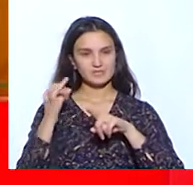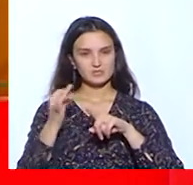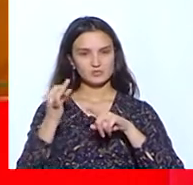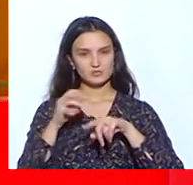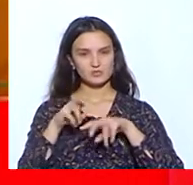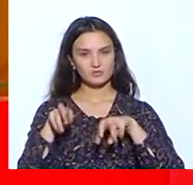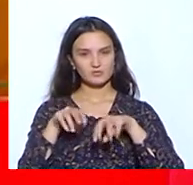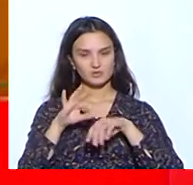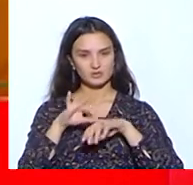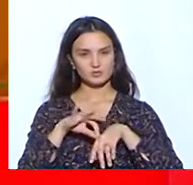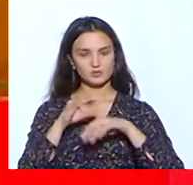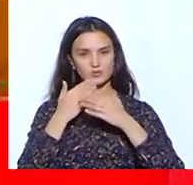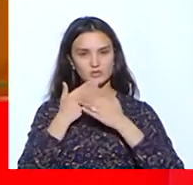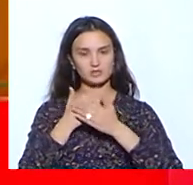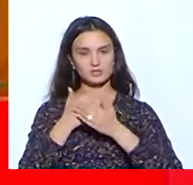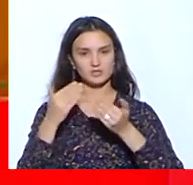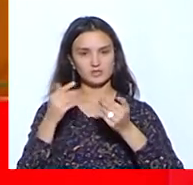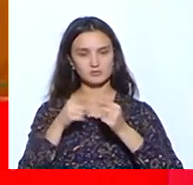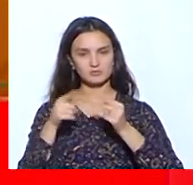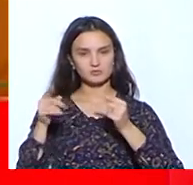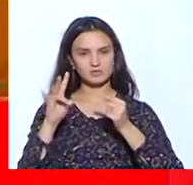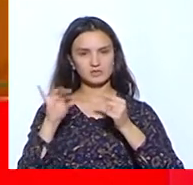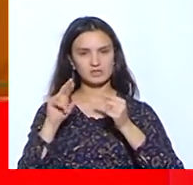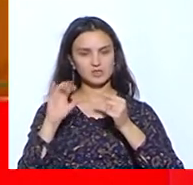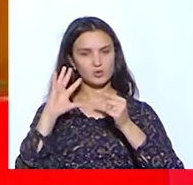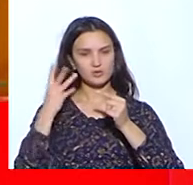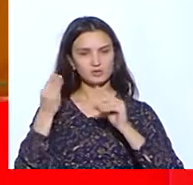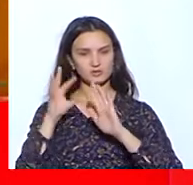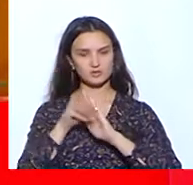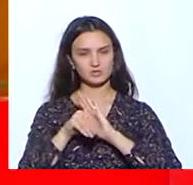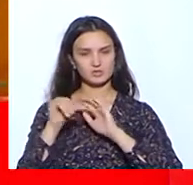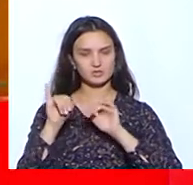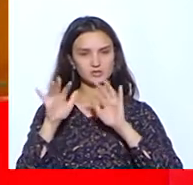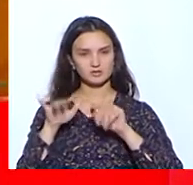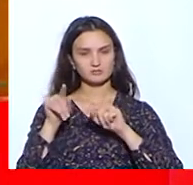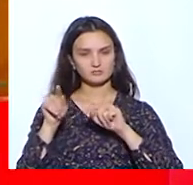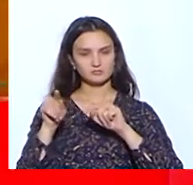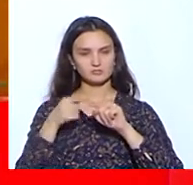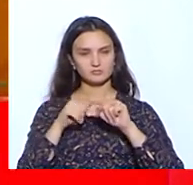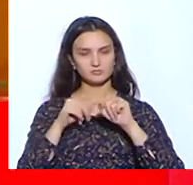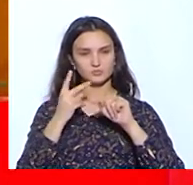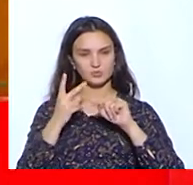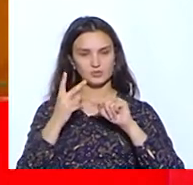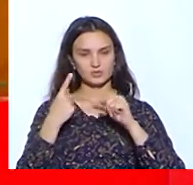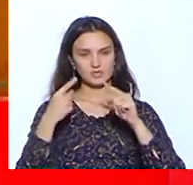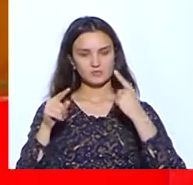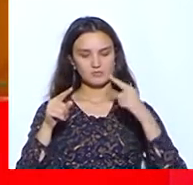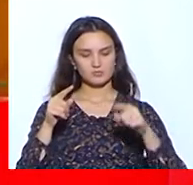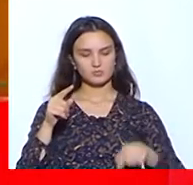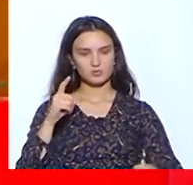საინტერესო კვლევები ჩატარდა უკანასკნელ პერიოდში ნიდერლანდებში, ანუ ჰოლანდიაში, სადაც ორი